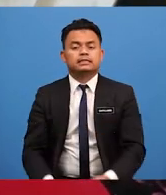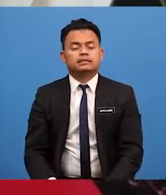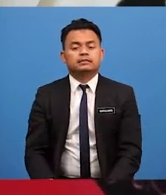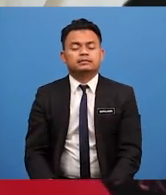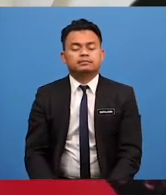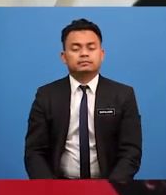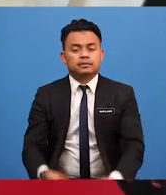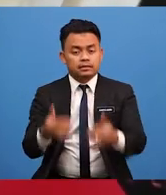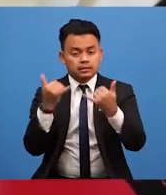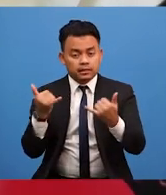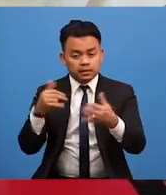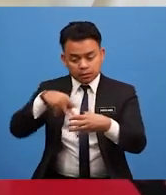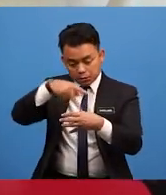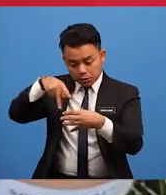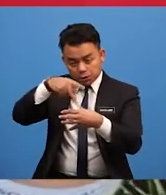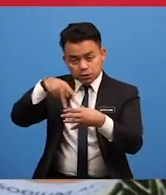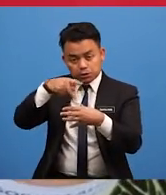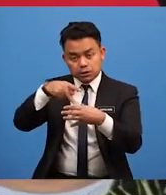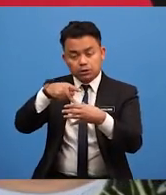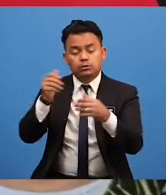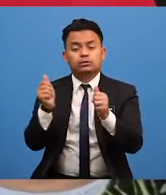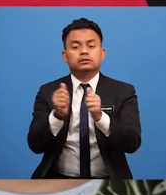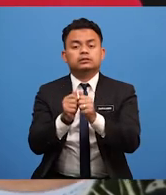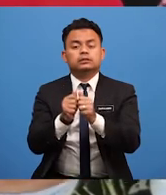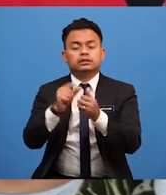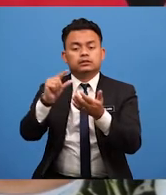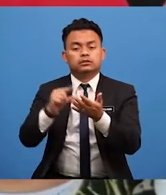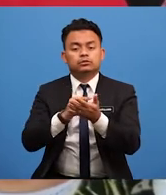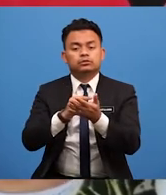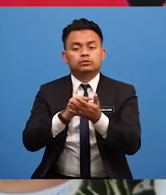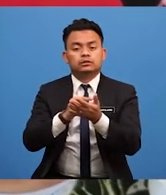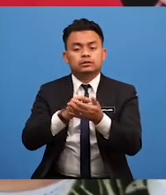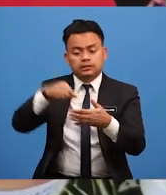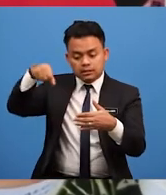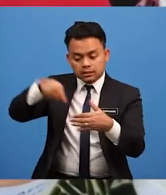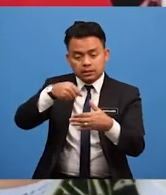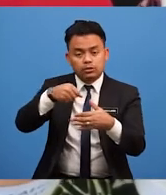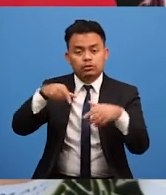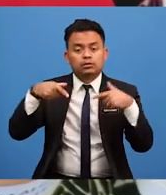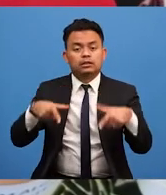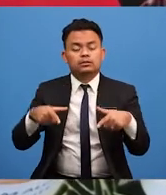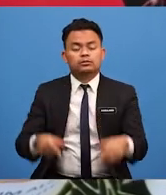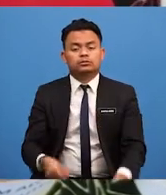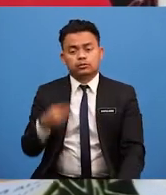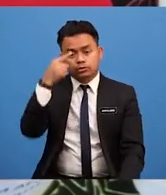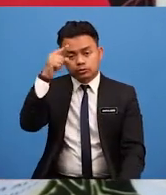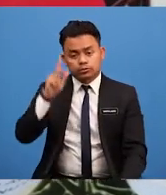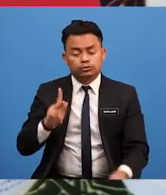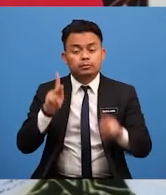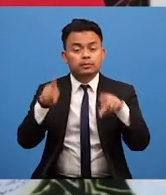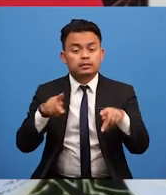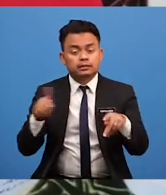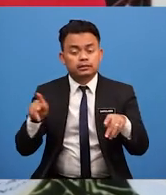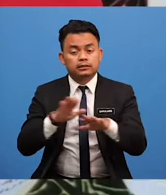Sekarang, kacau paste tersebut dengan menggunakan senduk kayu bagi memastikan tiada